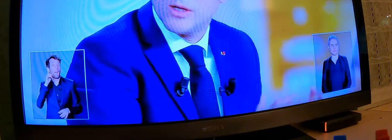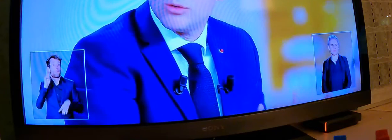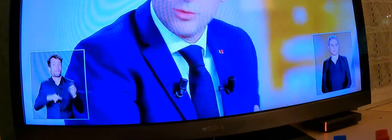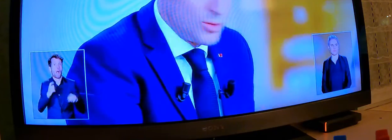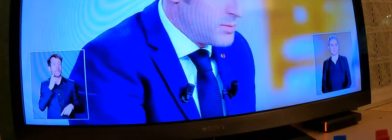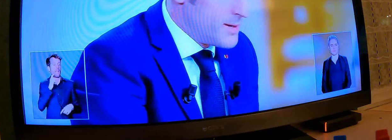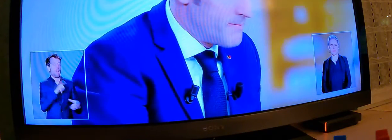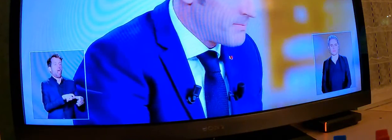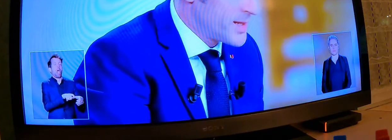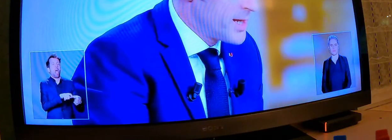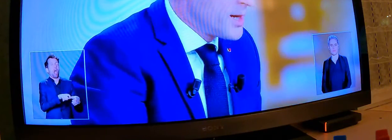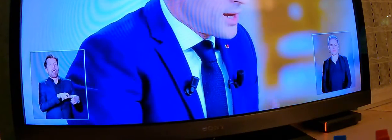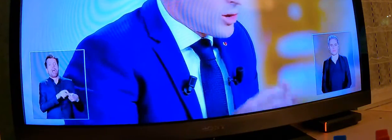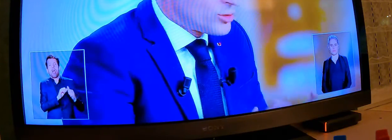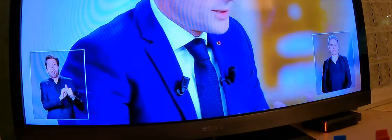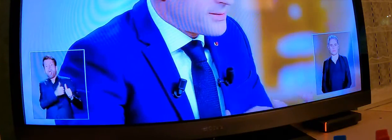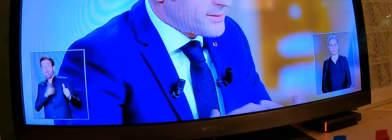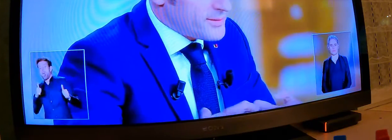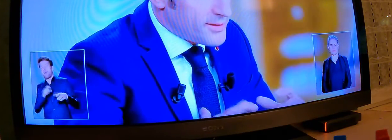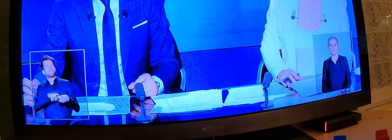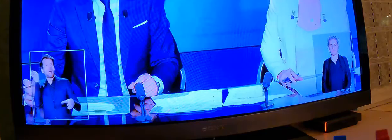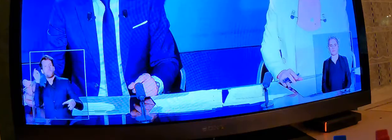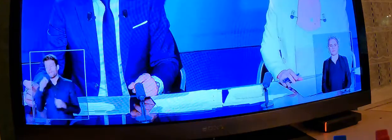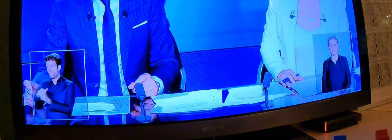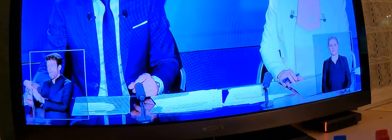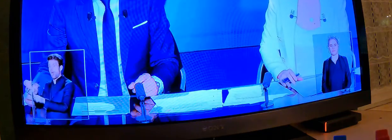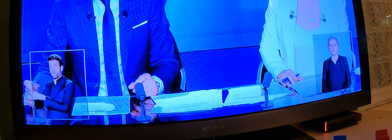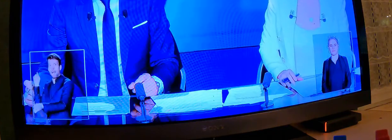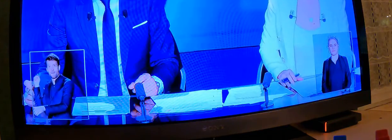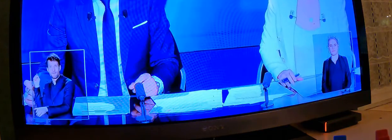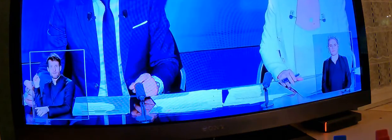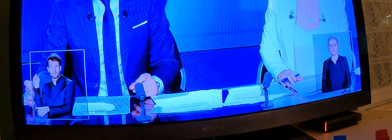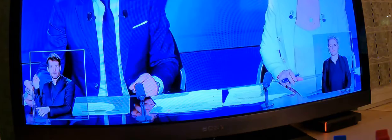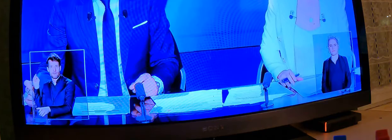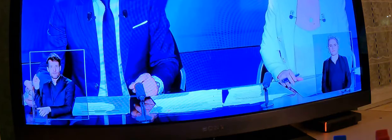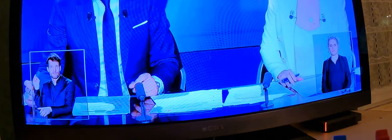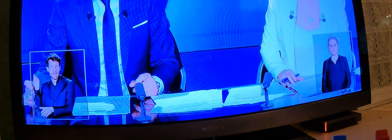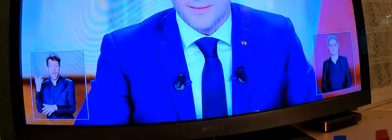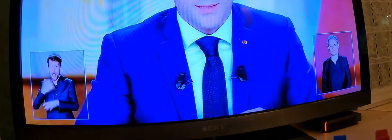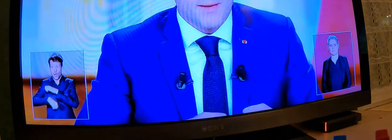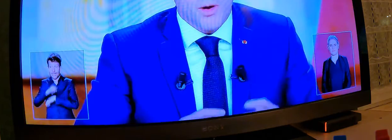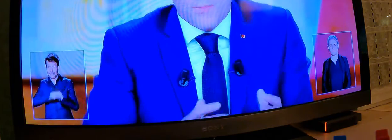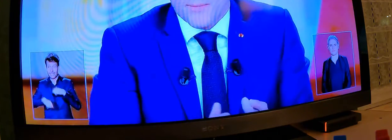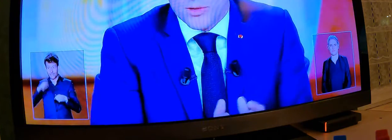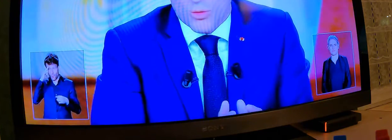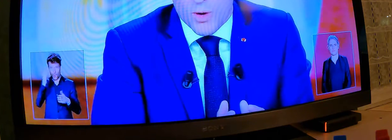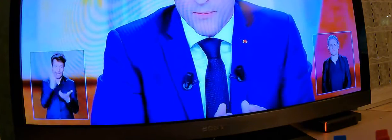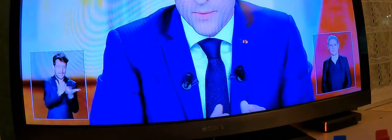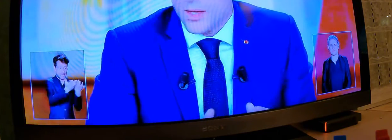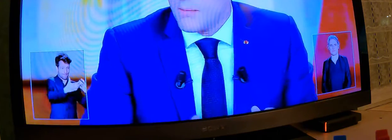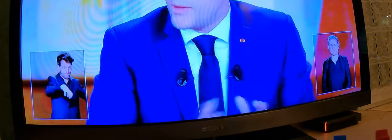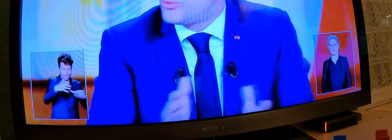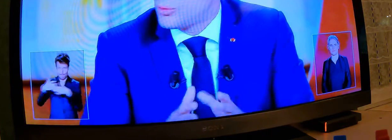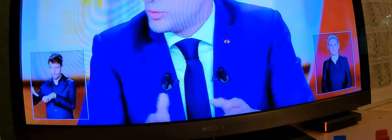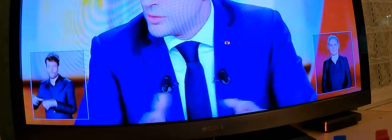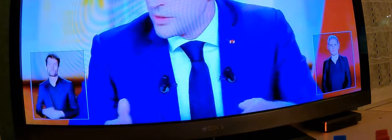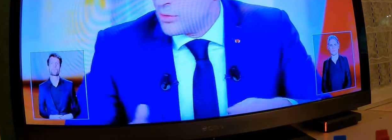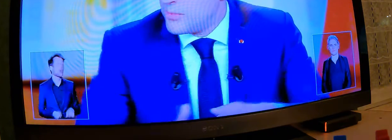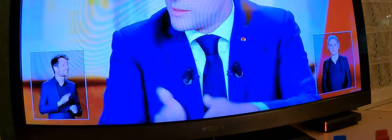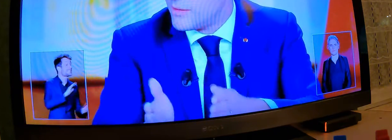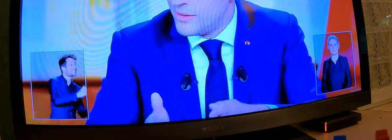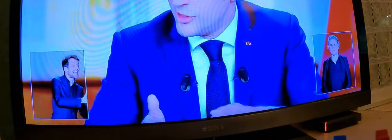nécessaire, de dédoubler. Ensuite, c'est d'améliorer l'orientation dès la 5e, en permettant quoi? Pas du